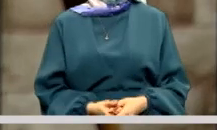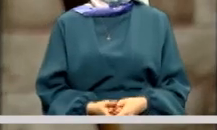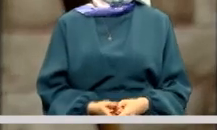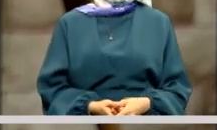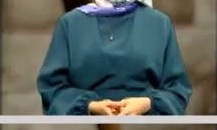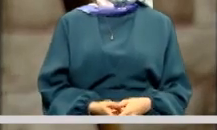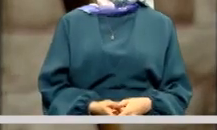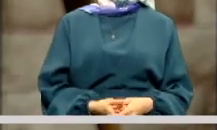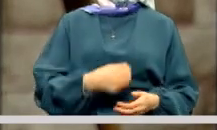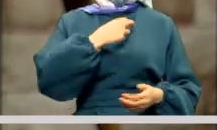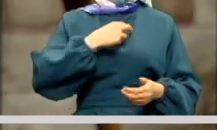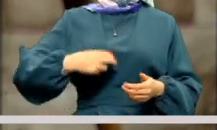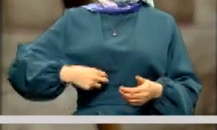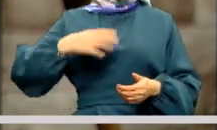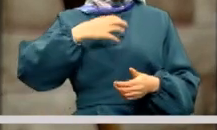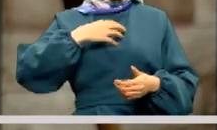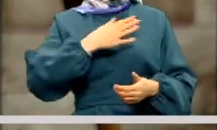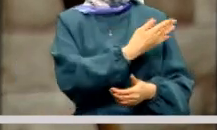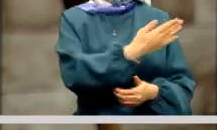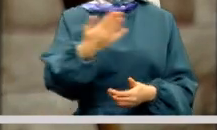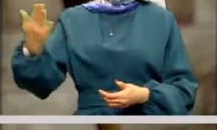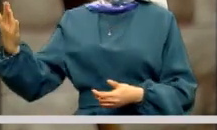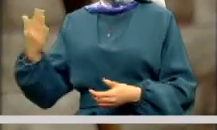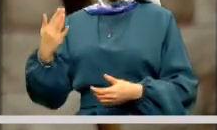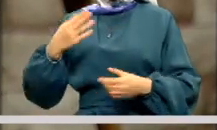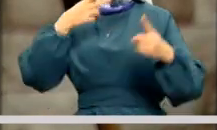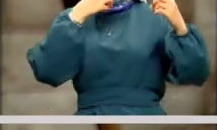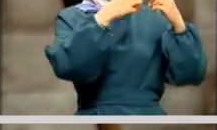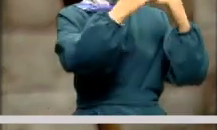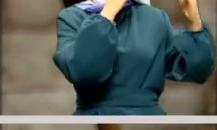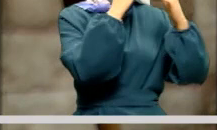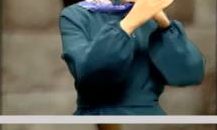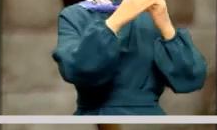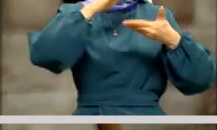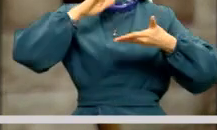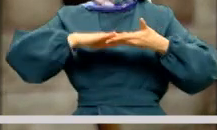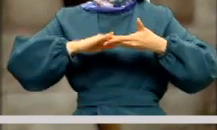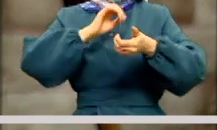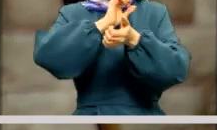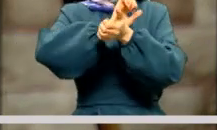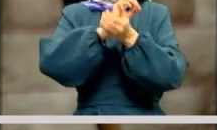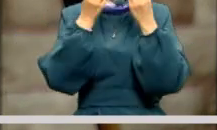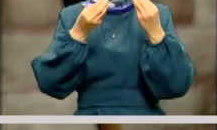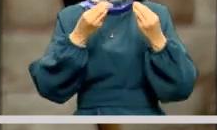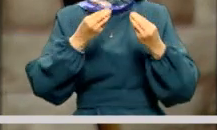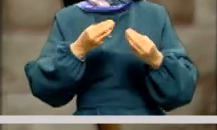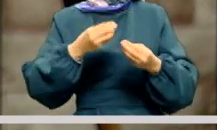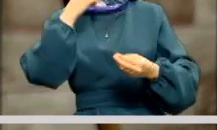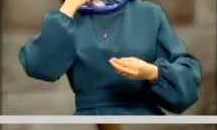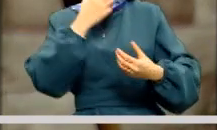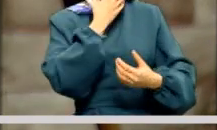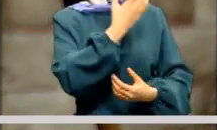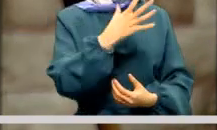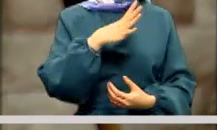Peygamberimiz Kendisi de bizzat çevresindeki ashabına arkadaşlarına ailesine hep ahlaki güzellikleri tavsiye etmiştir